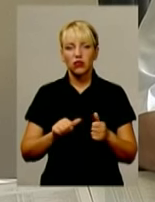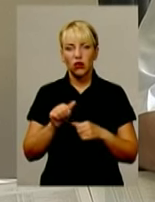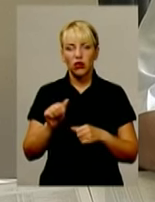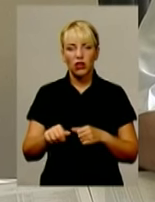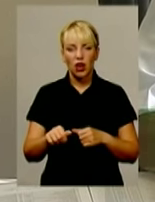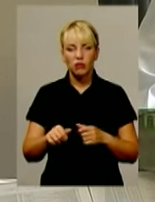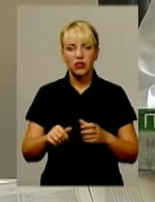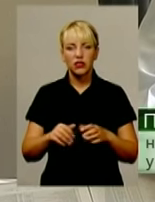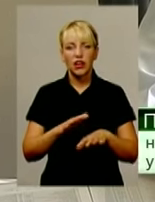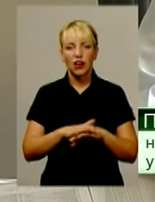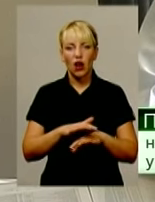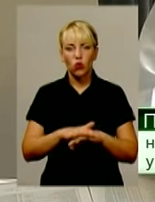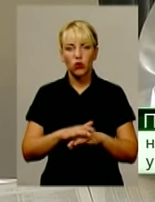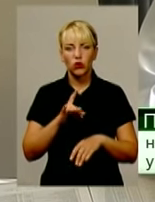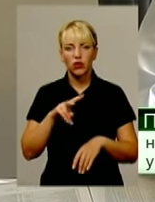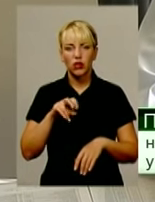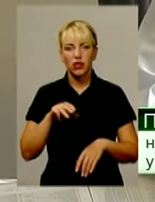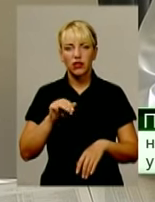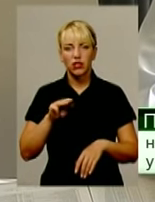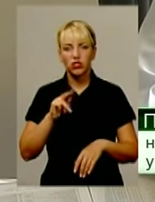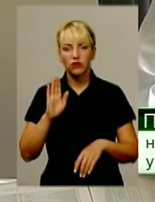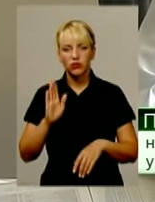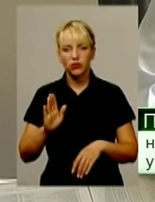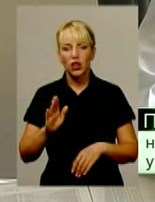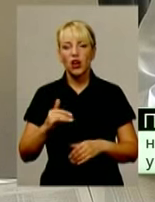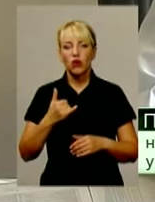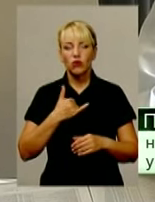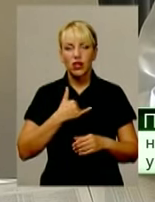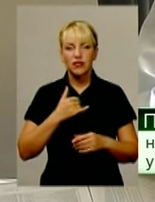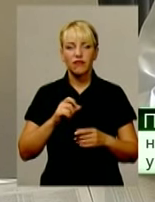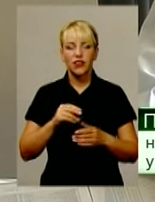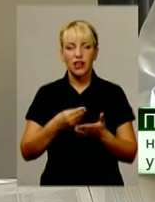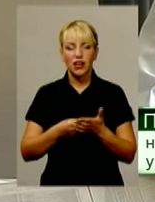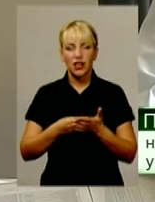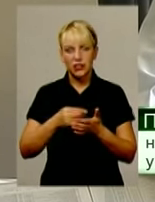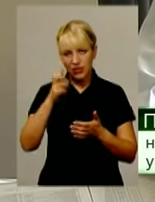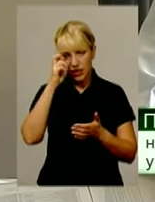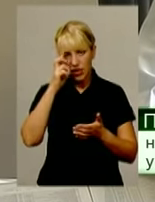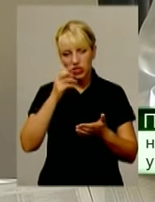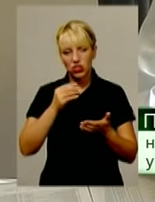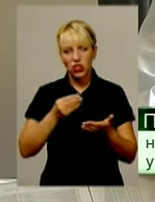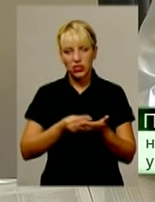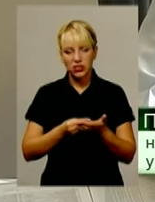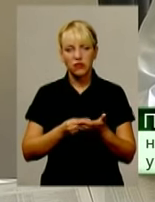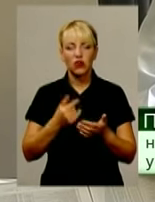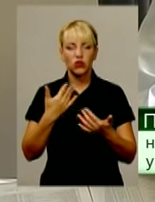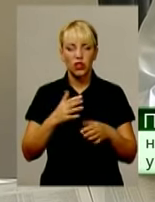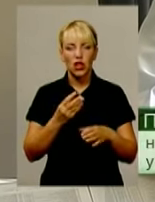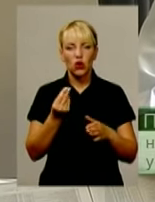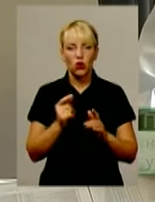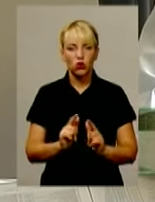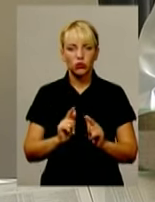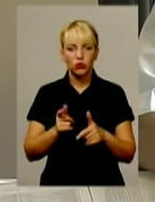рахунок іменно Летичів у нас в казначействі, вони вже поступили на рахунок, і ми вже